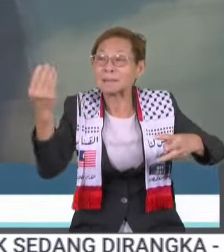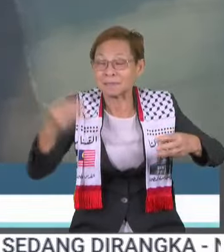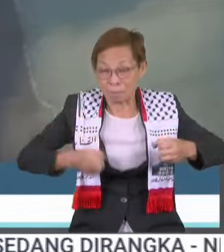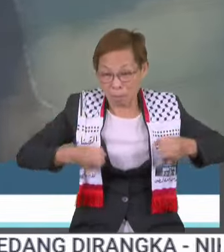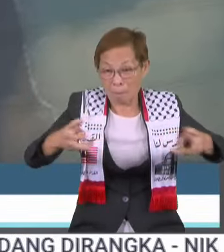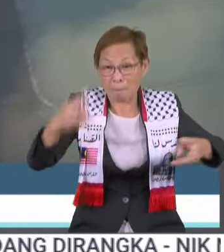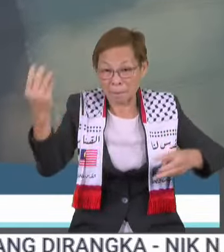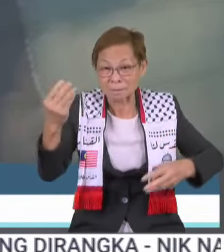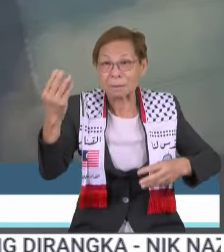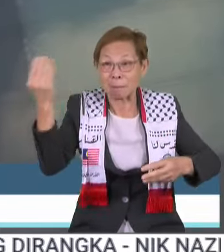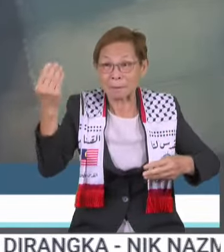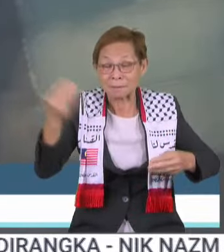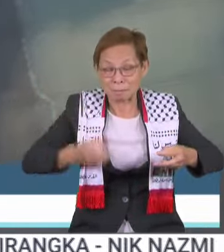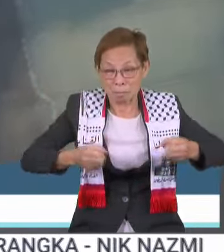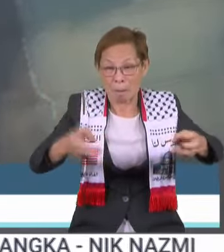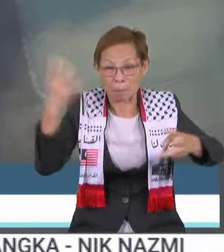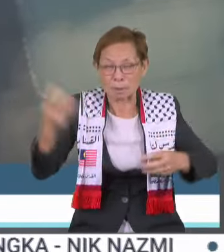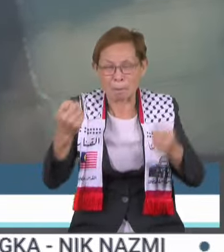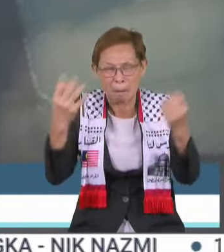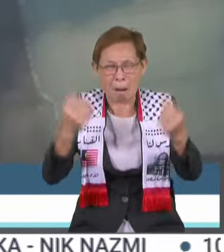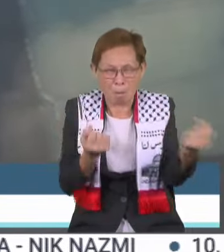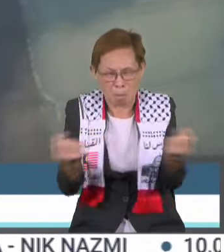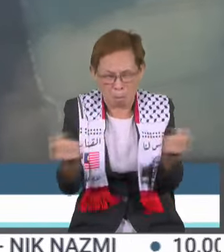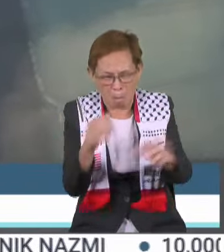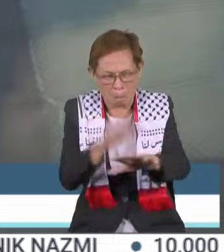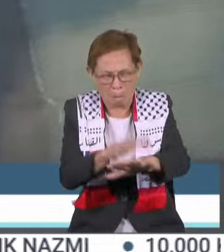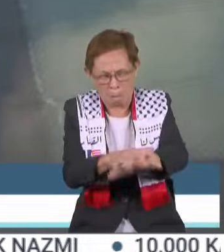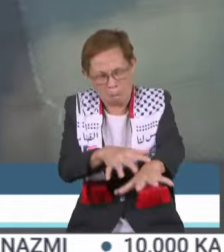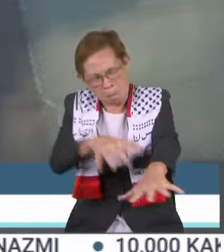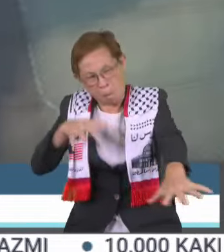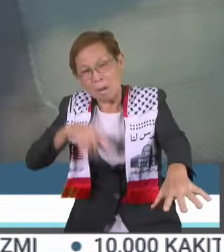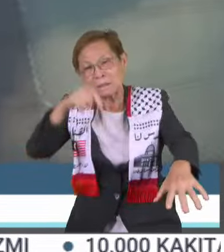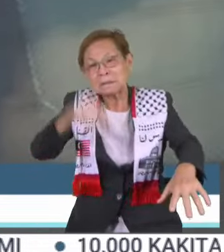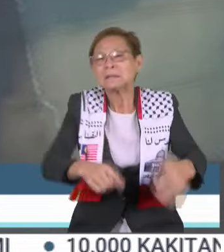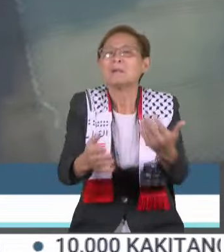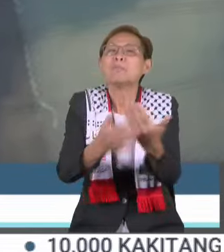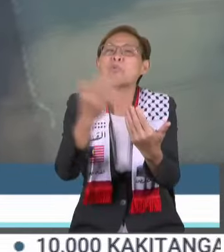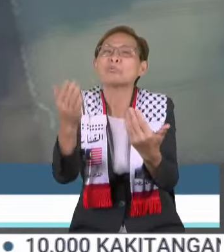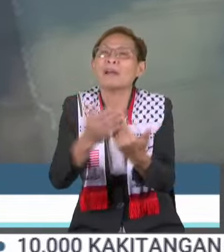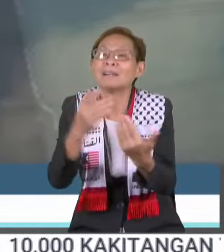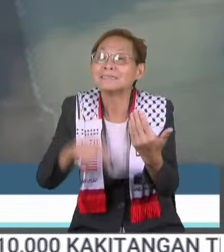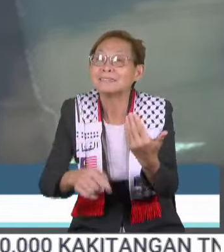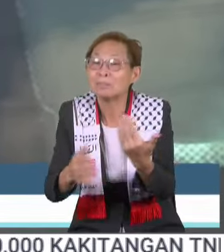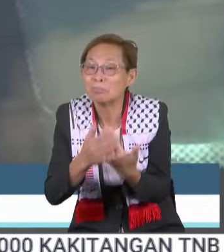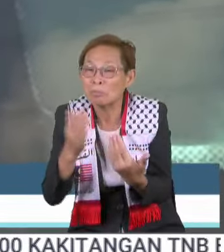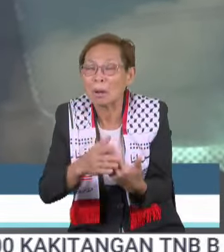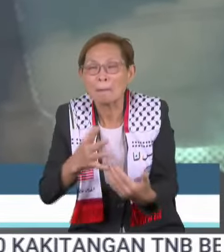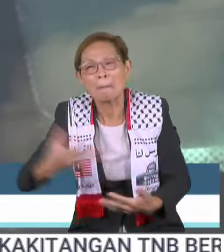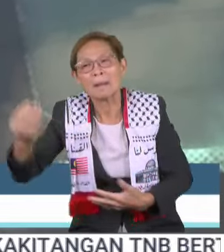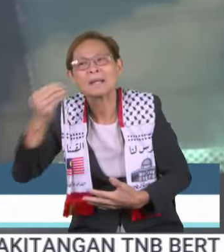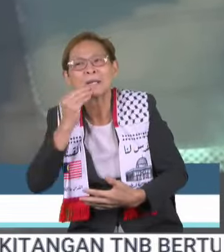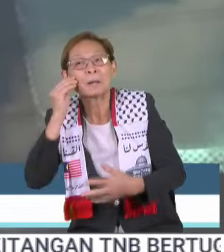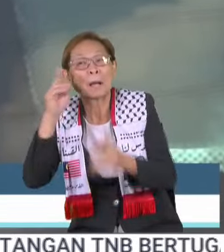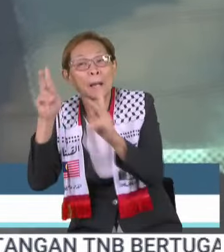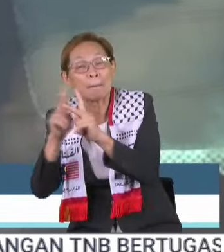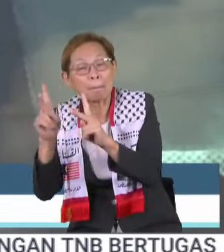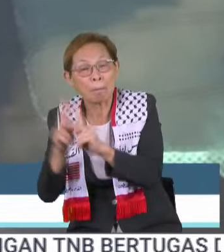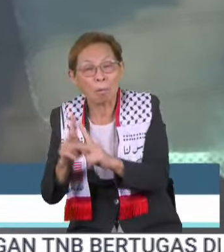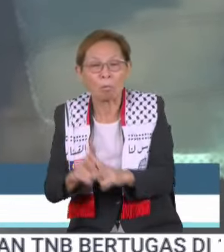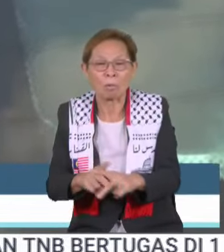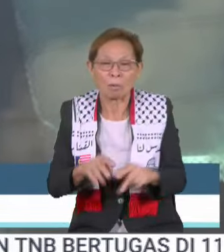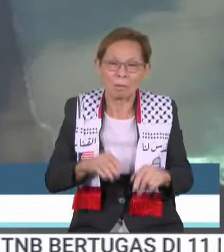tu, kereta banyak kan. Nah, kalau ikut sini lebih mudah. Kalau macam balik kampung raya elak daripada kesakan